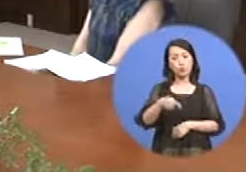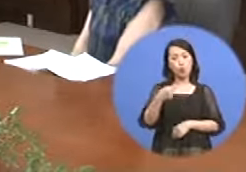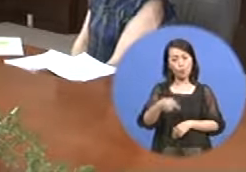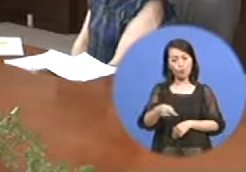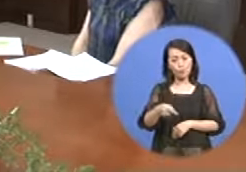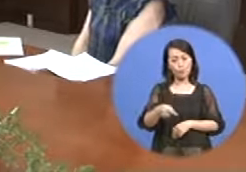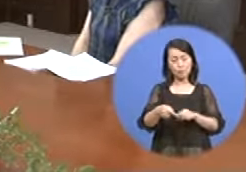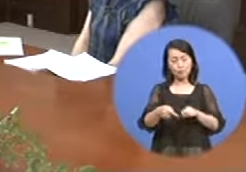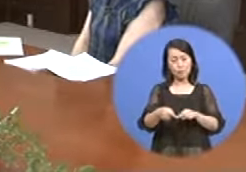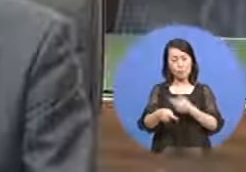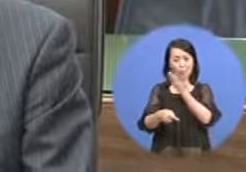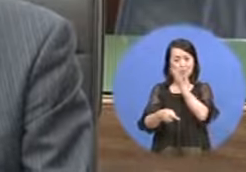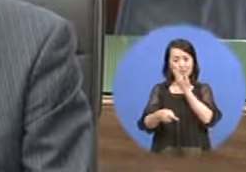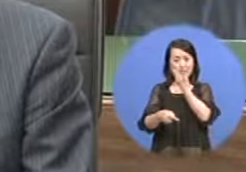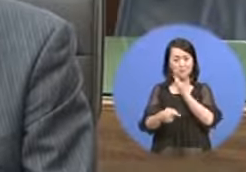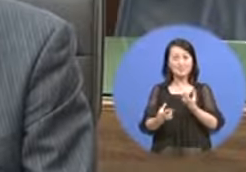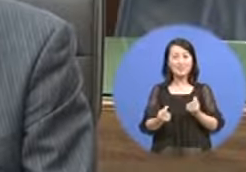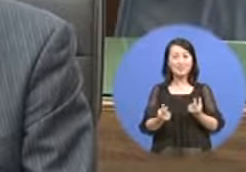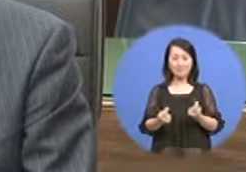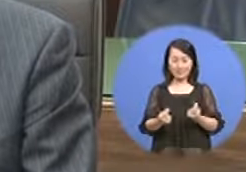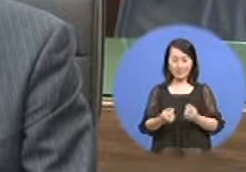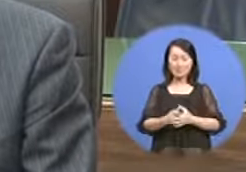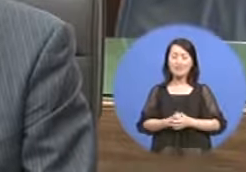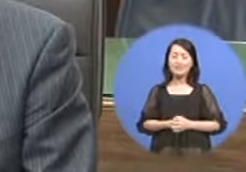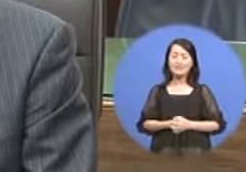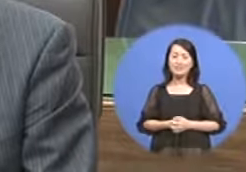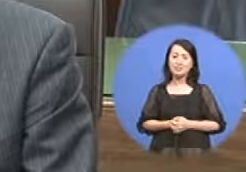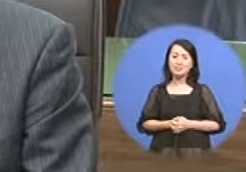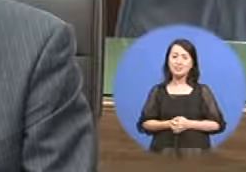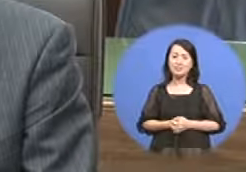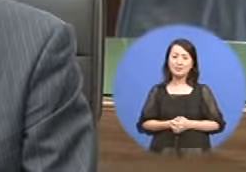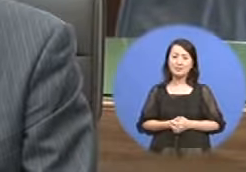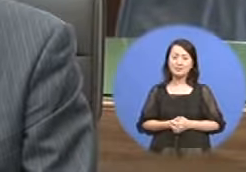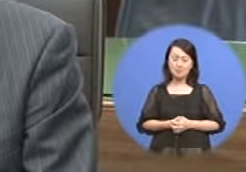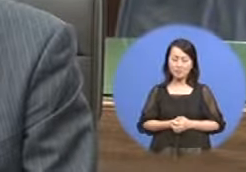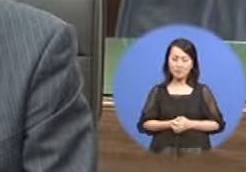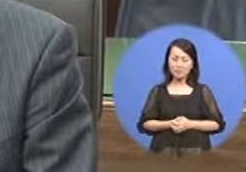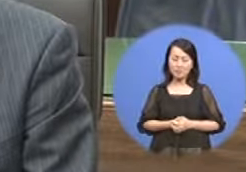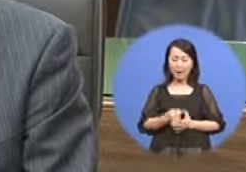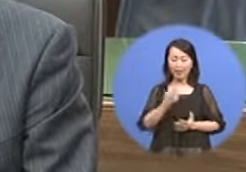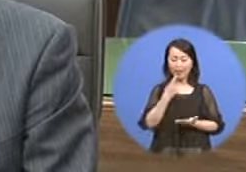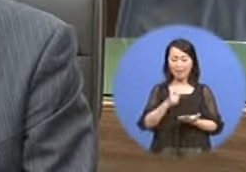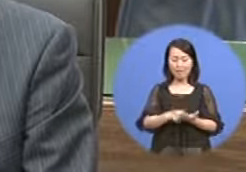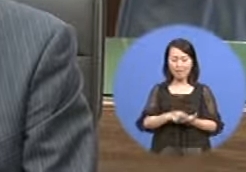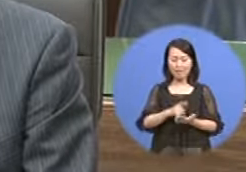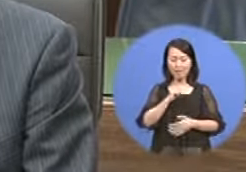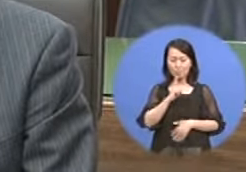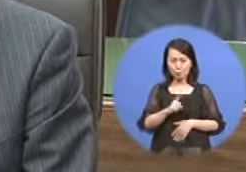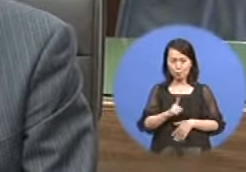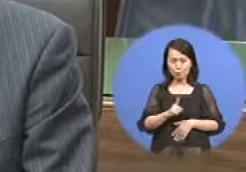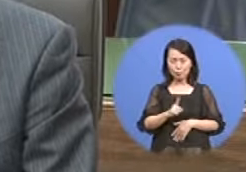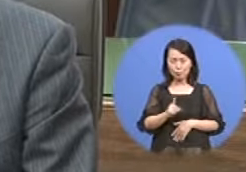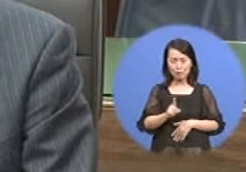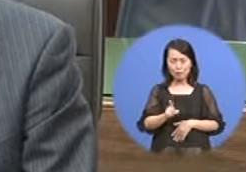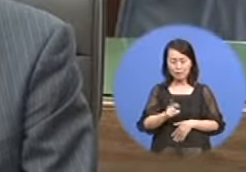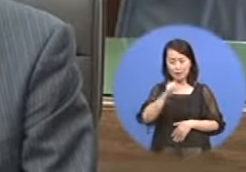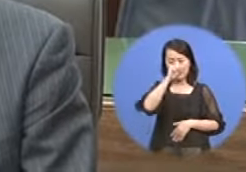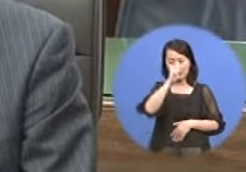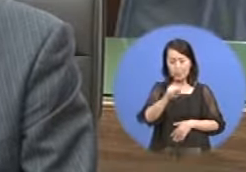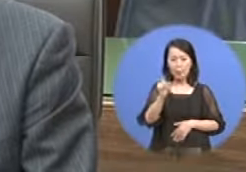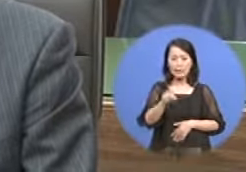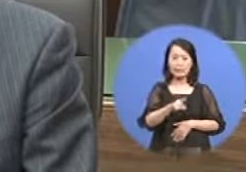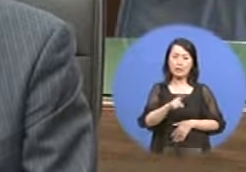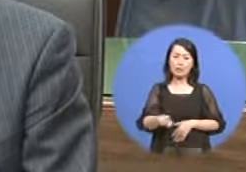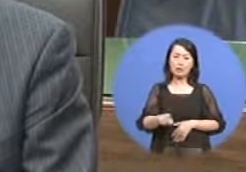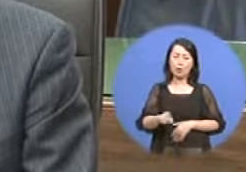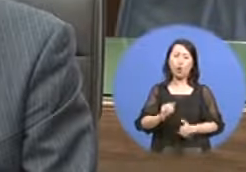なさっています、 は い、 そうですね。 どんな 取り組みでしょうか。道徳教育はですね、はい、まあありていに言うといい人を育てるということなんです